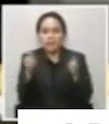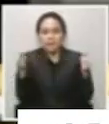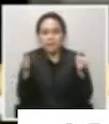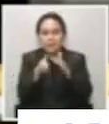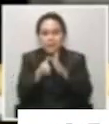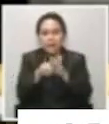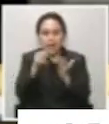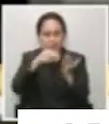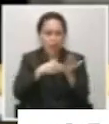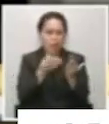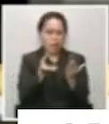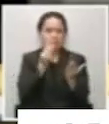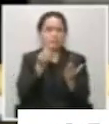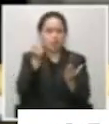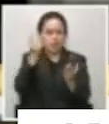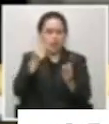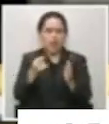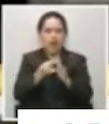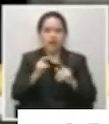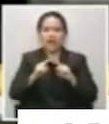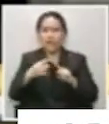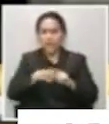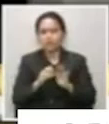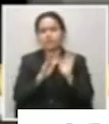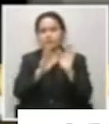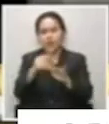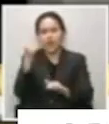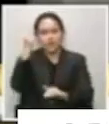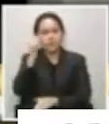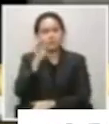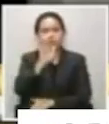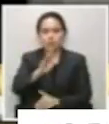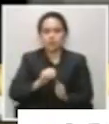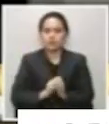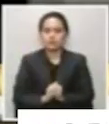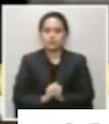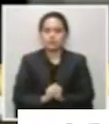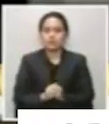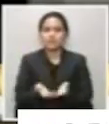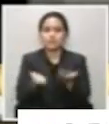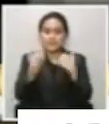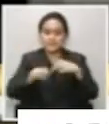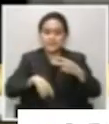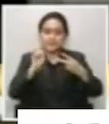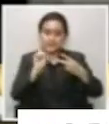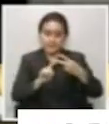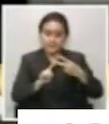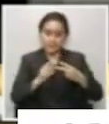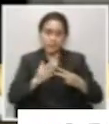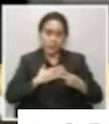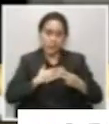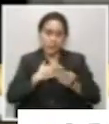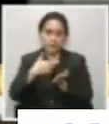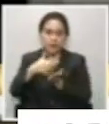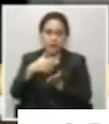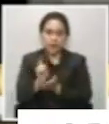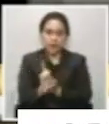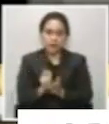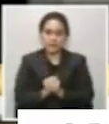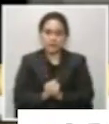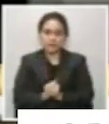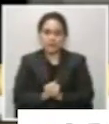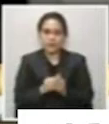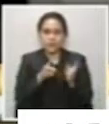ข้อคิดท่านประธานที่เคารพครับในประเด็นที่สองของการอภิปรายของผมก็คือทางออก